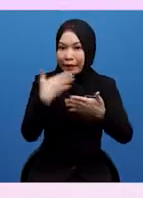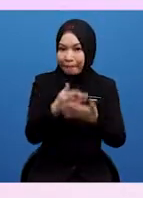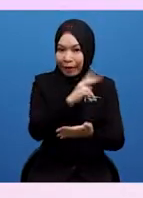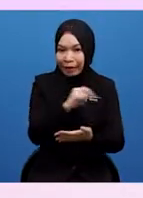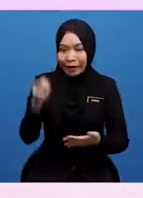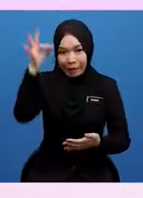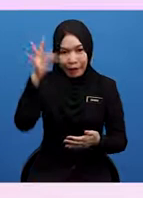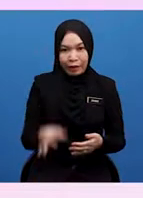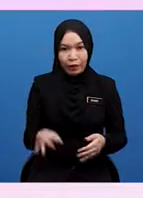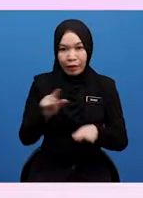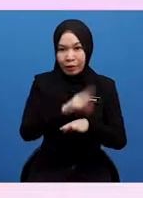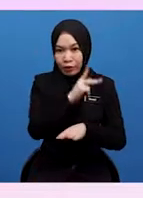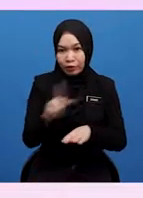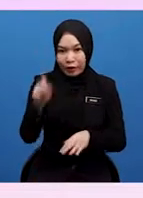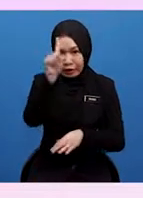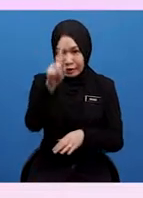satu media.